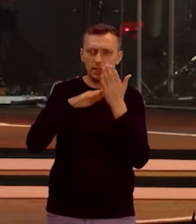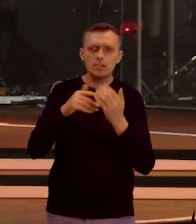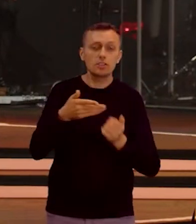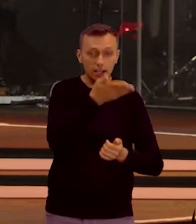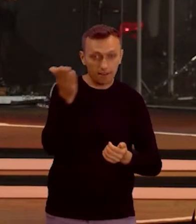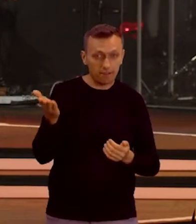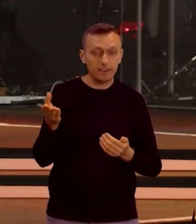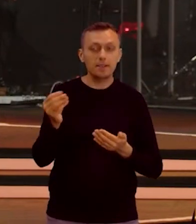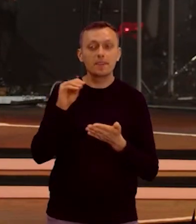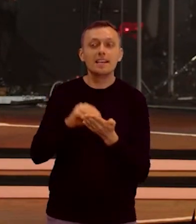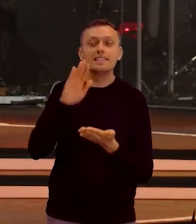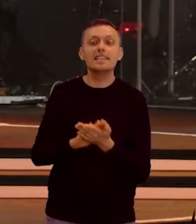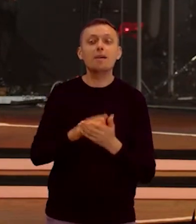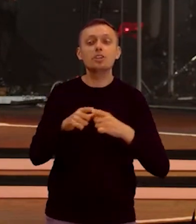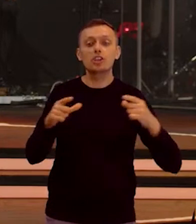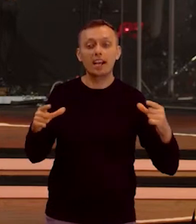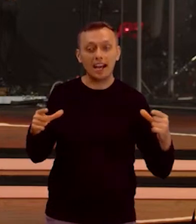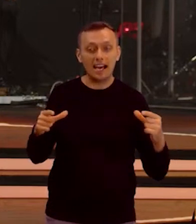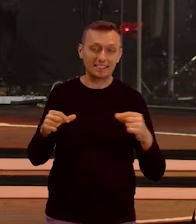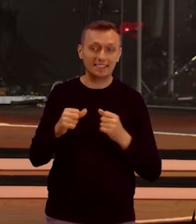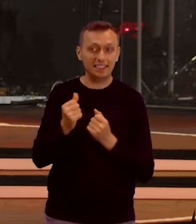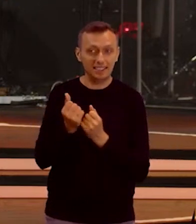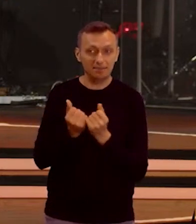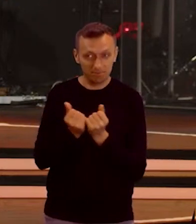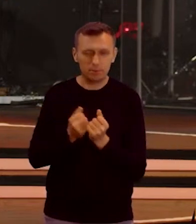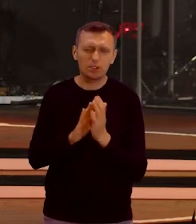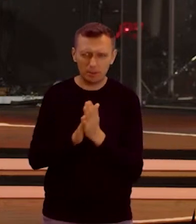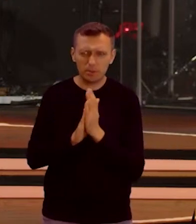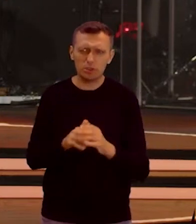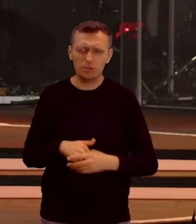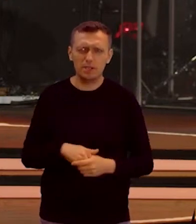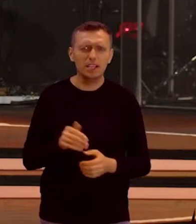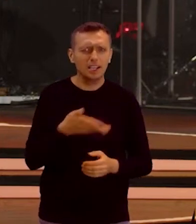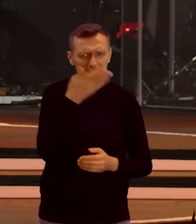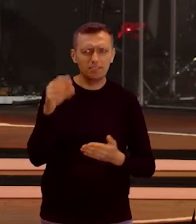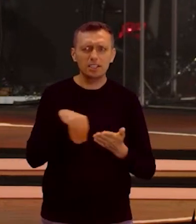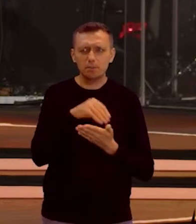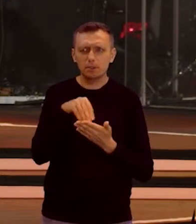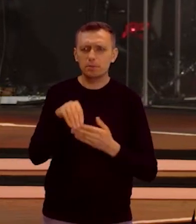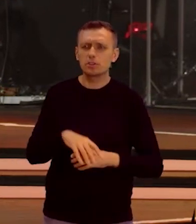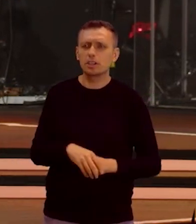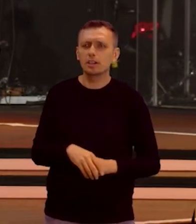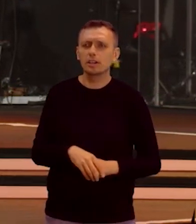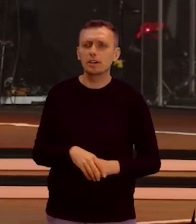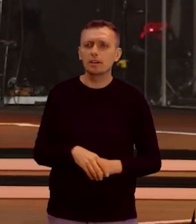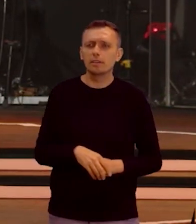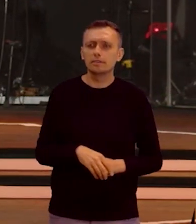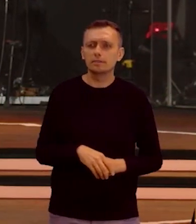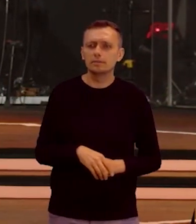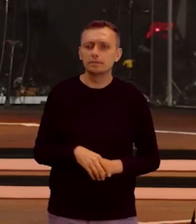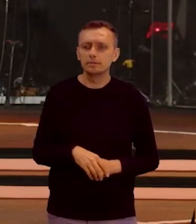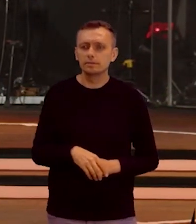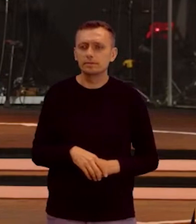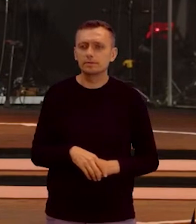kartkach, które dostaliście i o to was bardzo prosimy. I podpiszcie się, za chwilę. O, właśnie, wystarczy napisać tylko